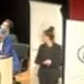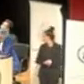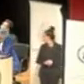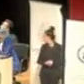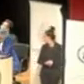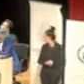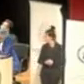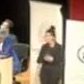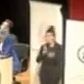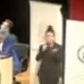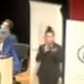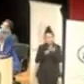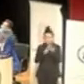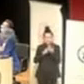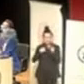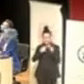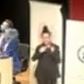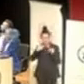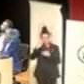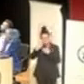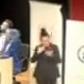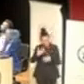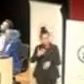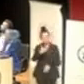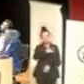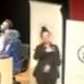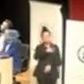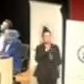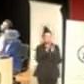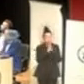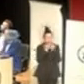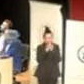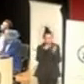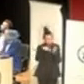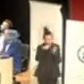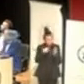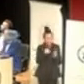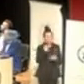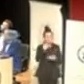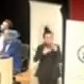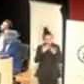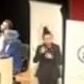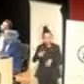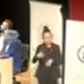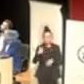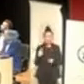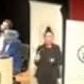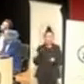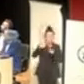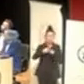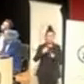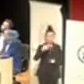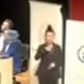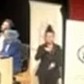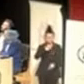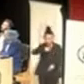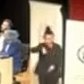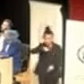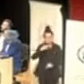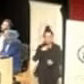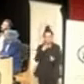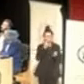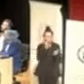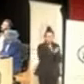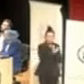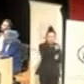Üyelikten bahsettim, gönüllü okurluktan bahsettim. Bir de size bizim yaptığımız çalışmalar, yani mutfak kısmında biz